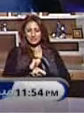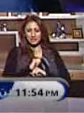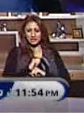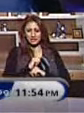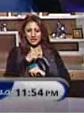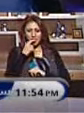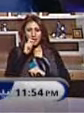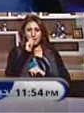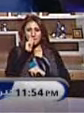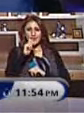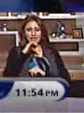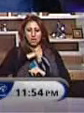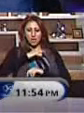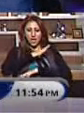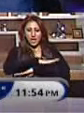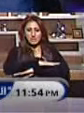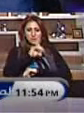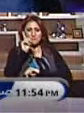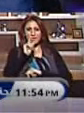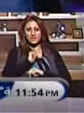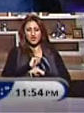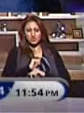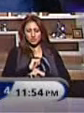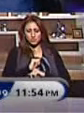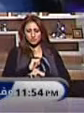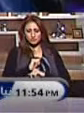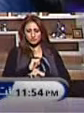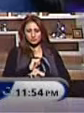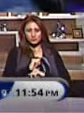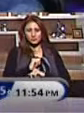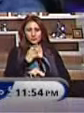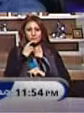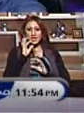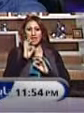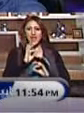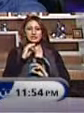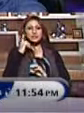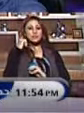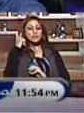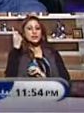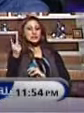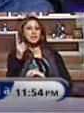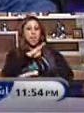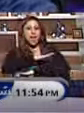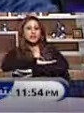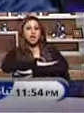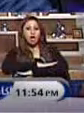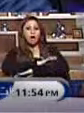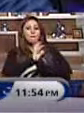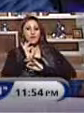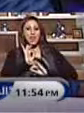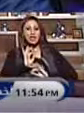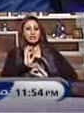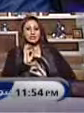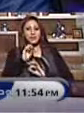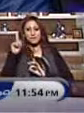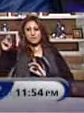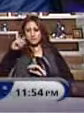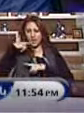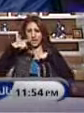عندنا شح خلقي في قضيه انني لا احترم الطرف الاخر لان انا لو كريم